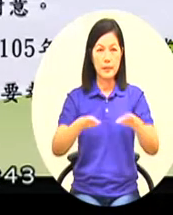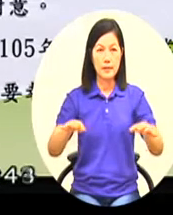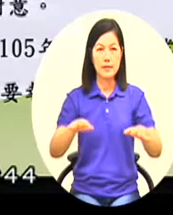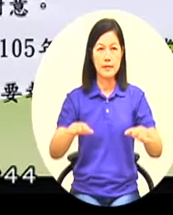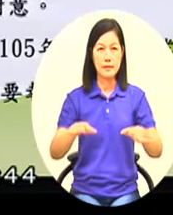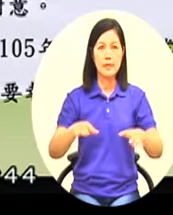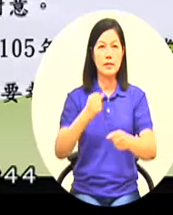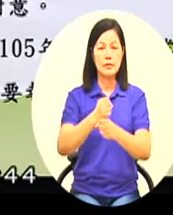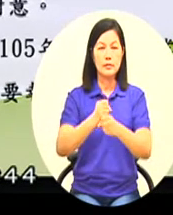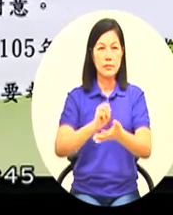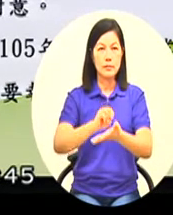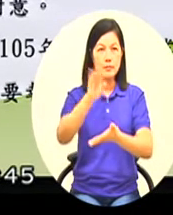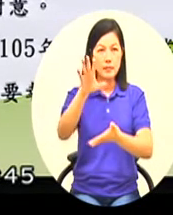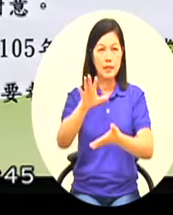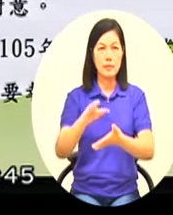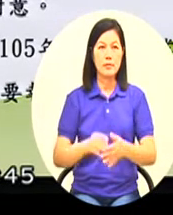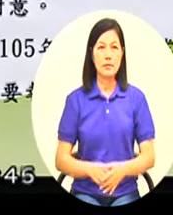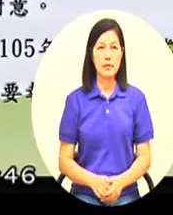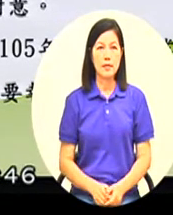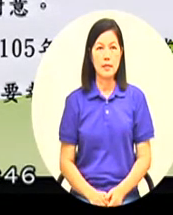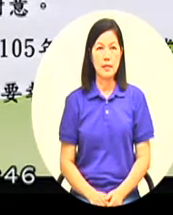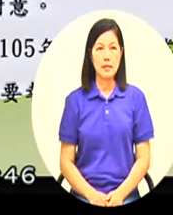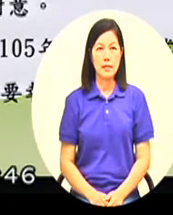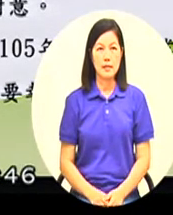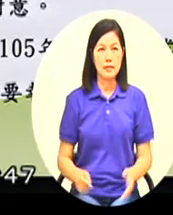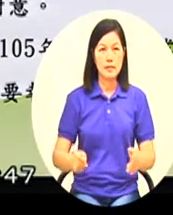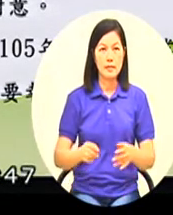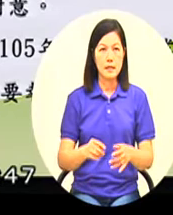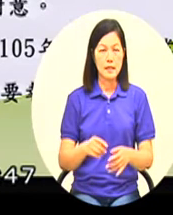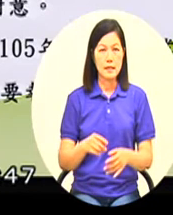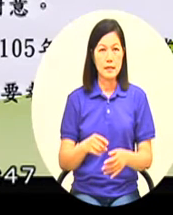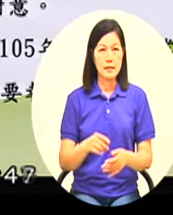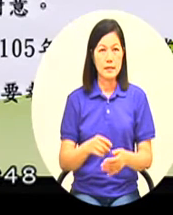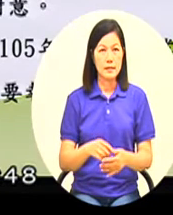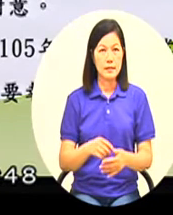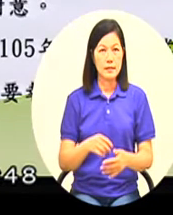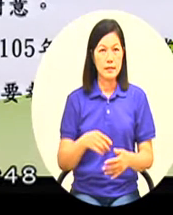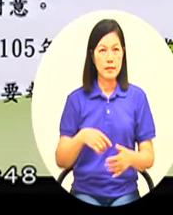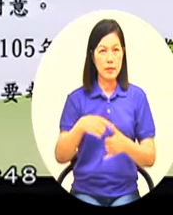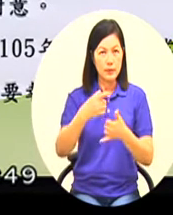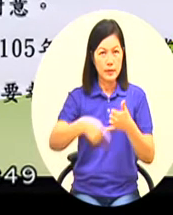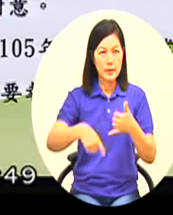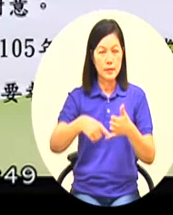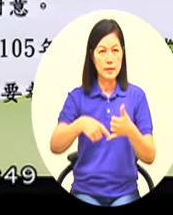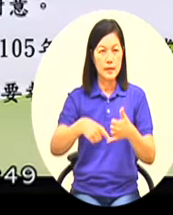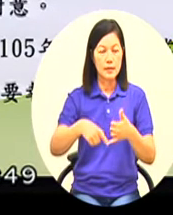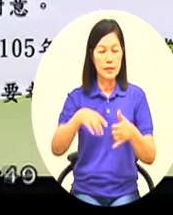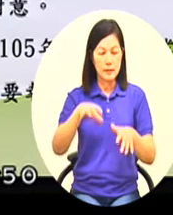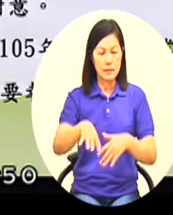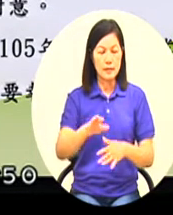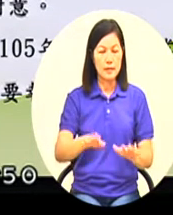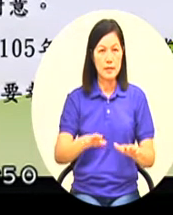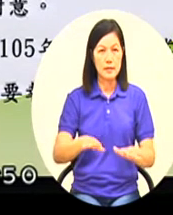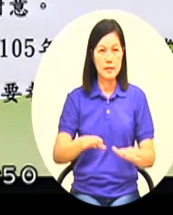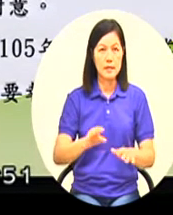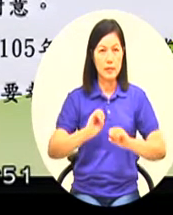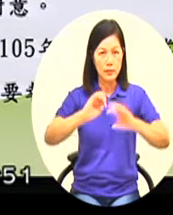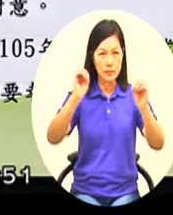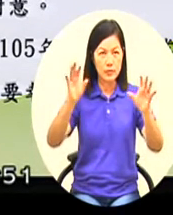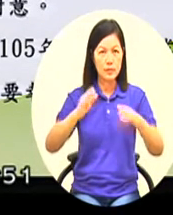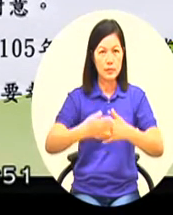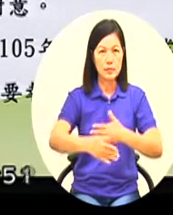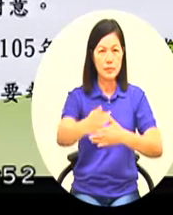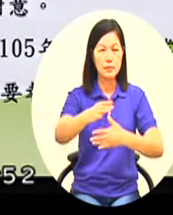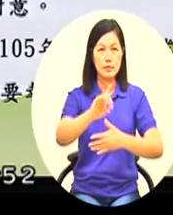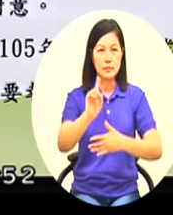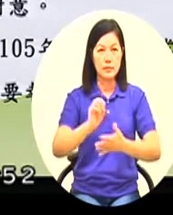告，至终能够恭逢与会，列席报告本局业务的推动状况，那深感荣幸，仅代表